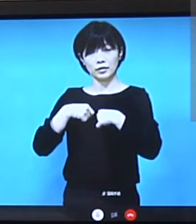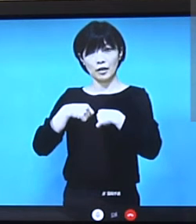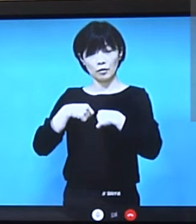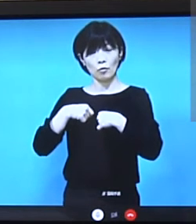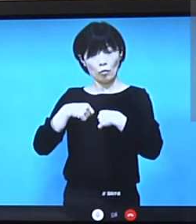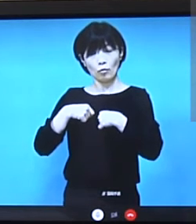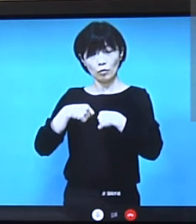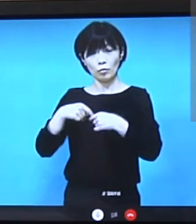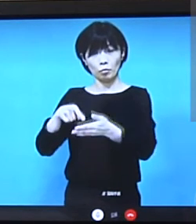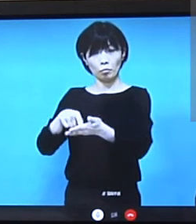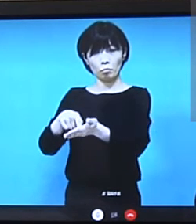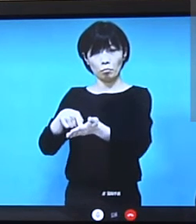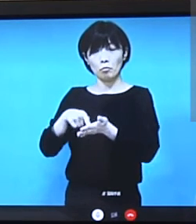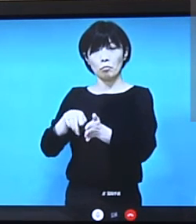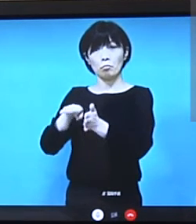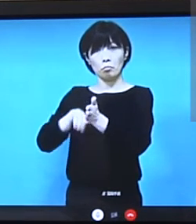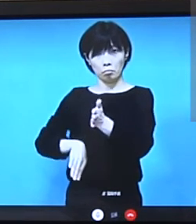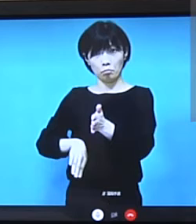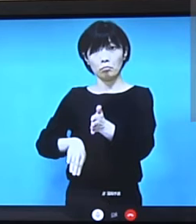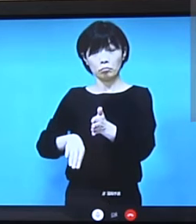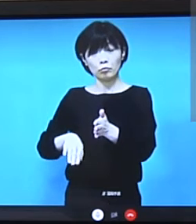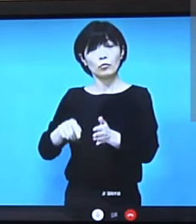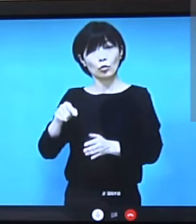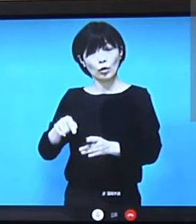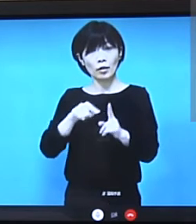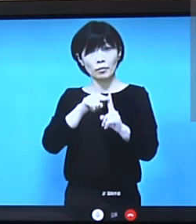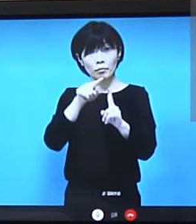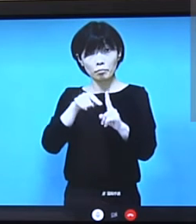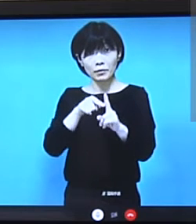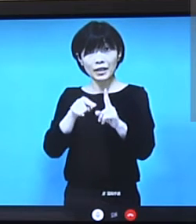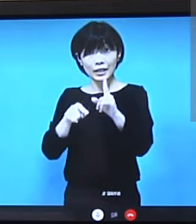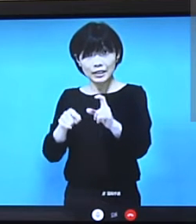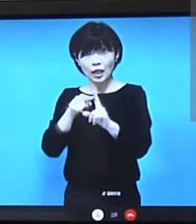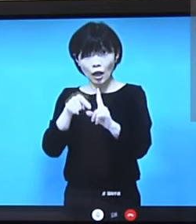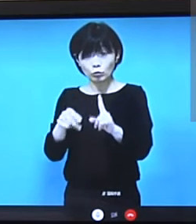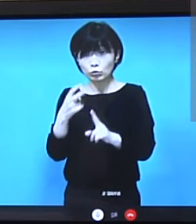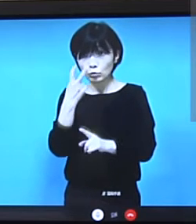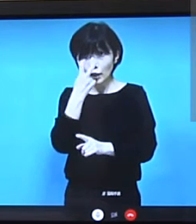ますけど、PCR 検査が陰性になったっていう理解で大丈夫でしょうか。